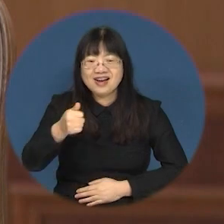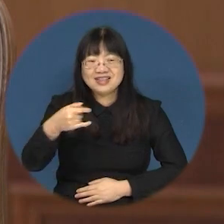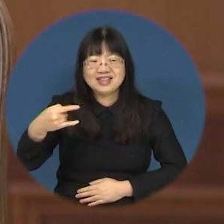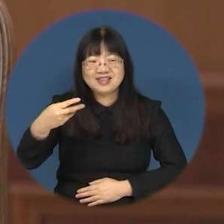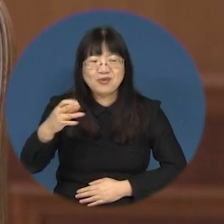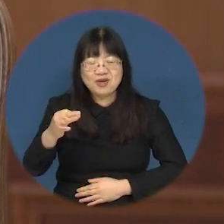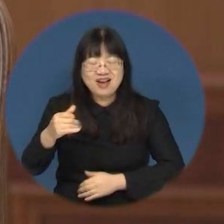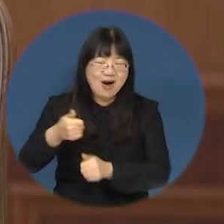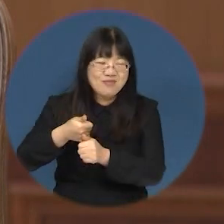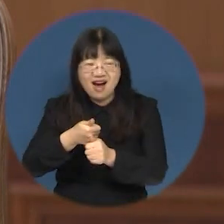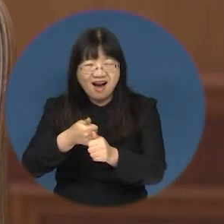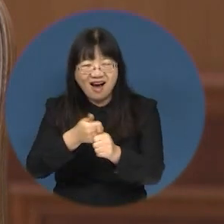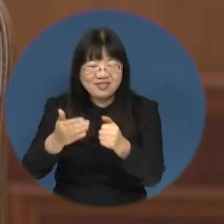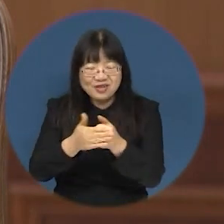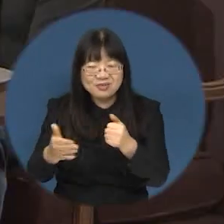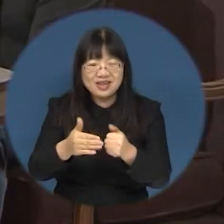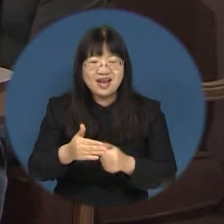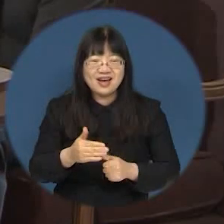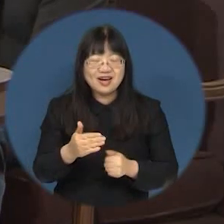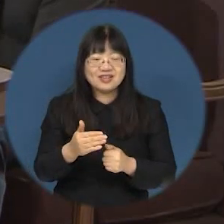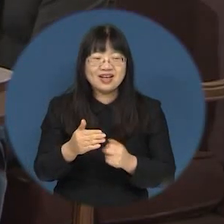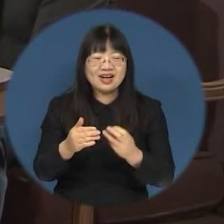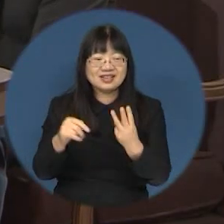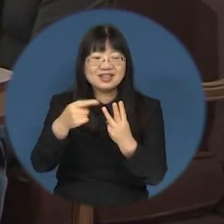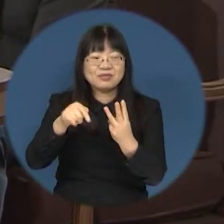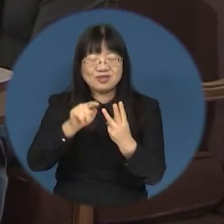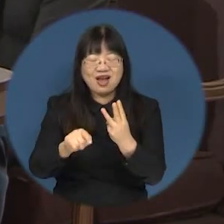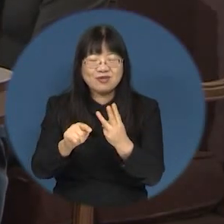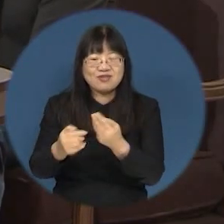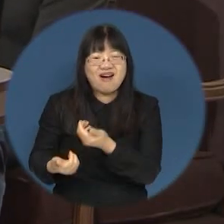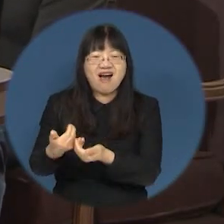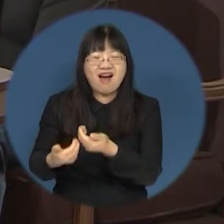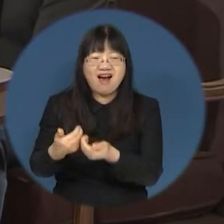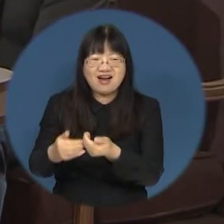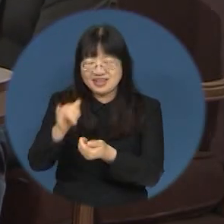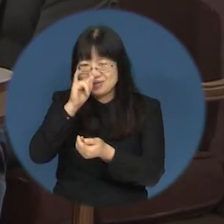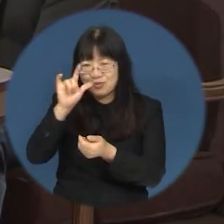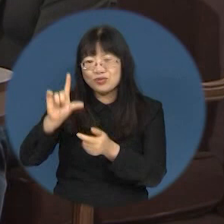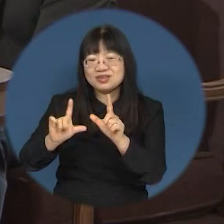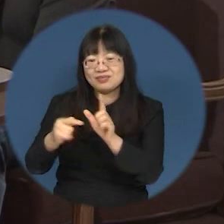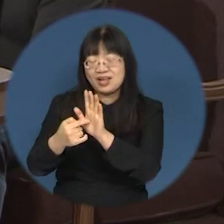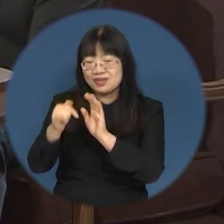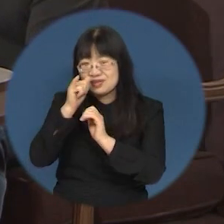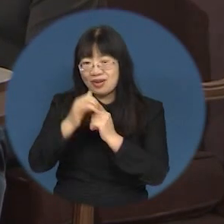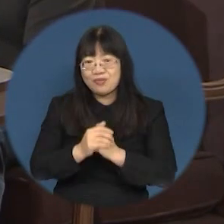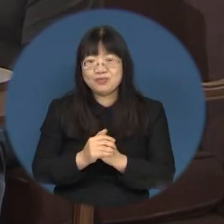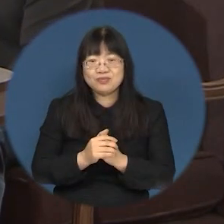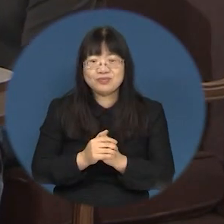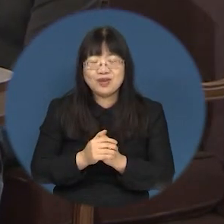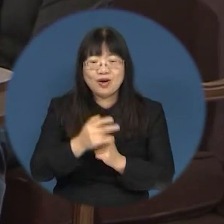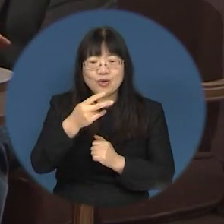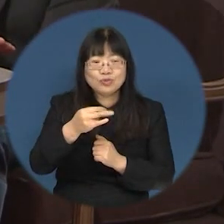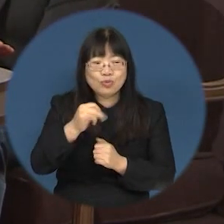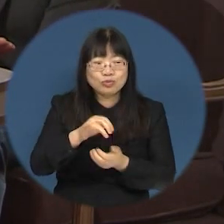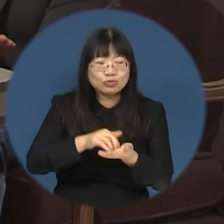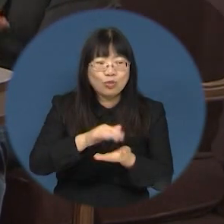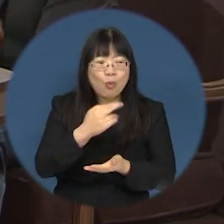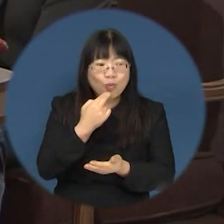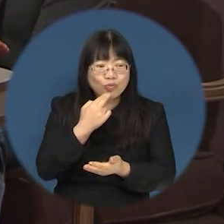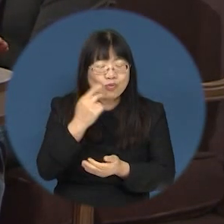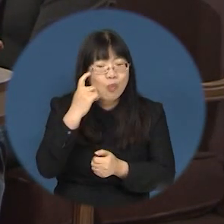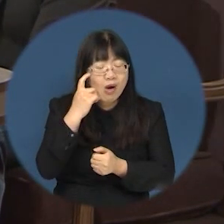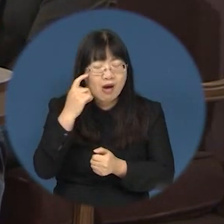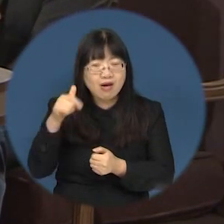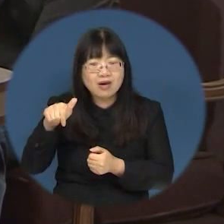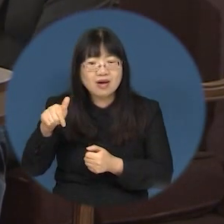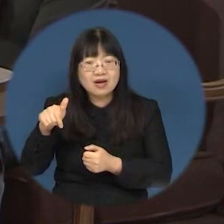많이 깔려 있죠. 그래서 어떻게 보면은 누군가 이제 그런 이야기를 해요. 왜 둘리를 쫓아내지 않는가? 길동